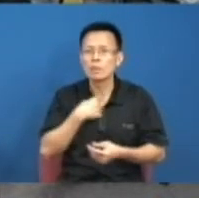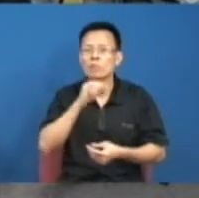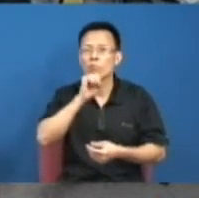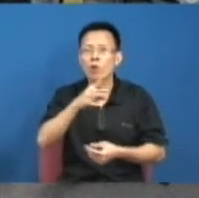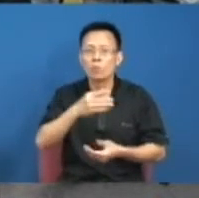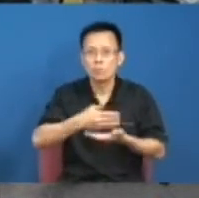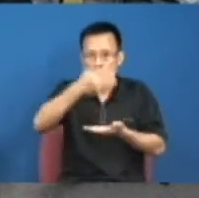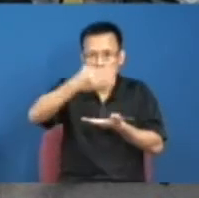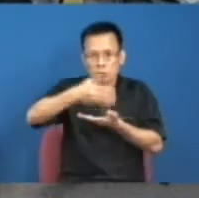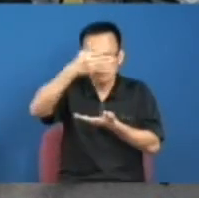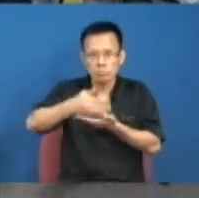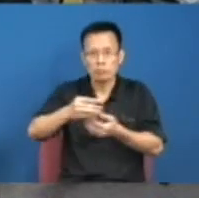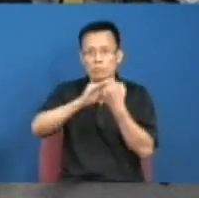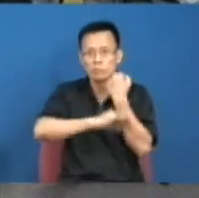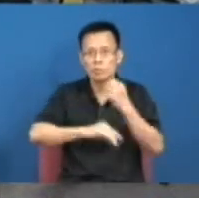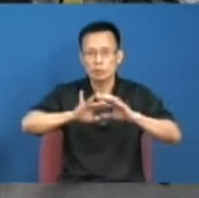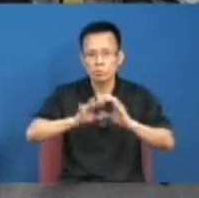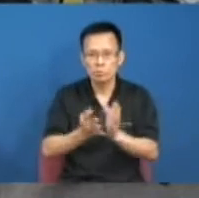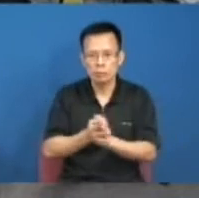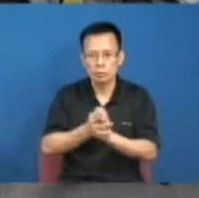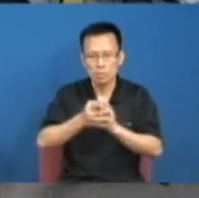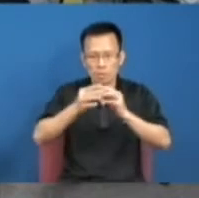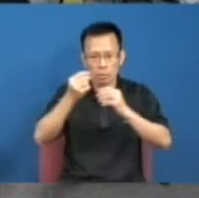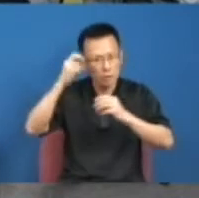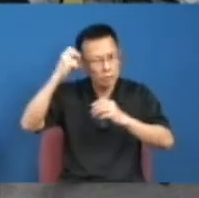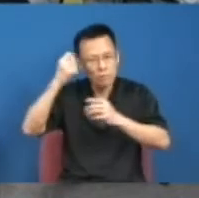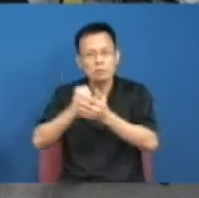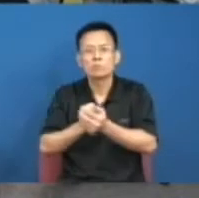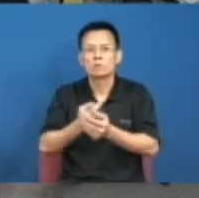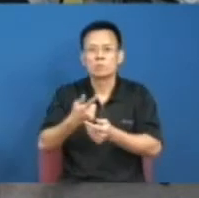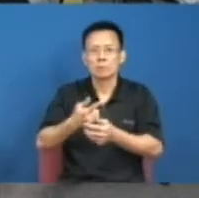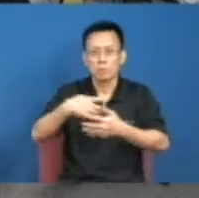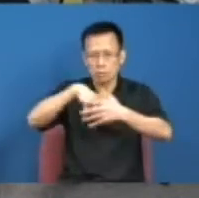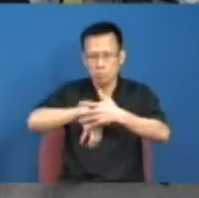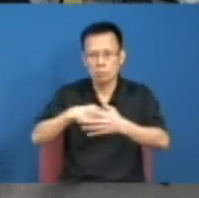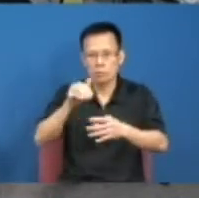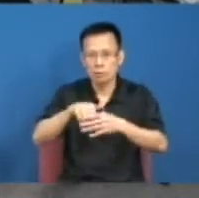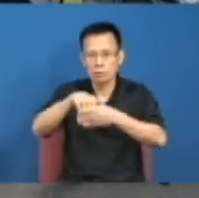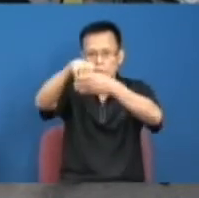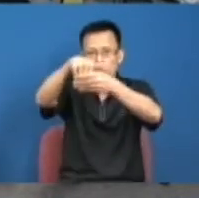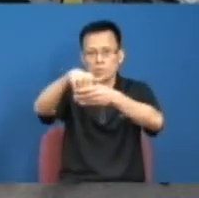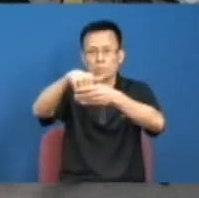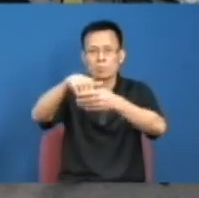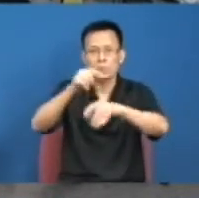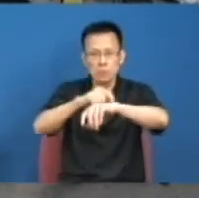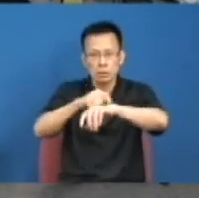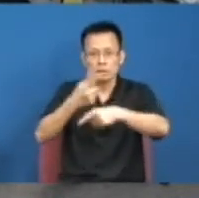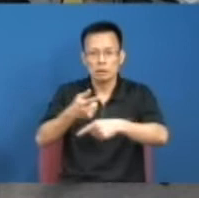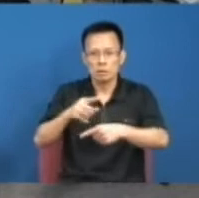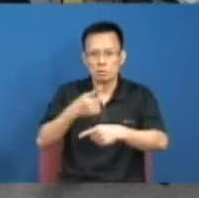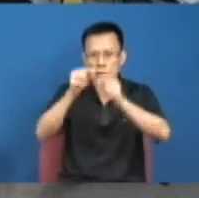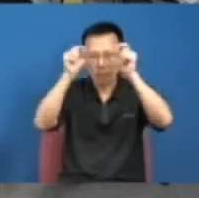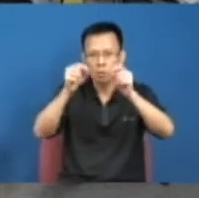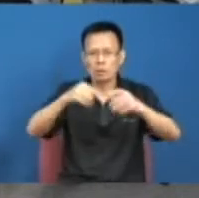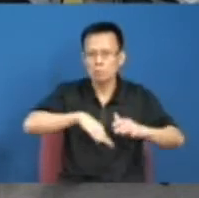參考。即係當你招標嘅時候咧，其實呢樣嘢咧就隱藏咗嘅。 係啦， 係咪？即係如果你將呢個項目咧係